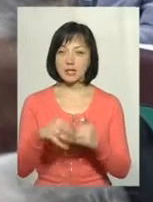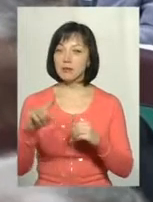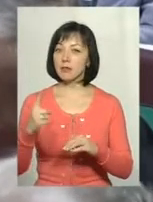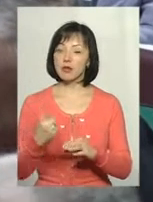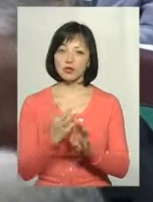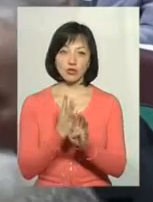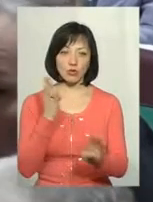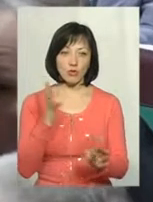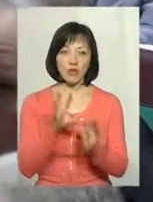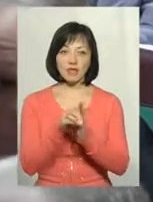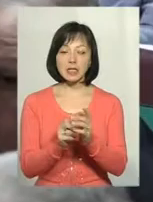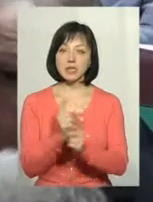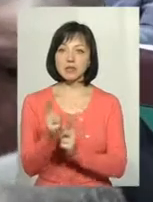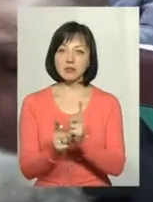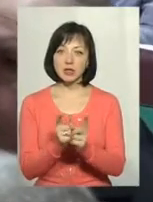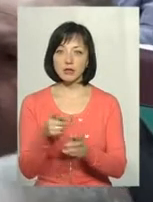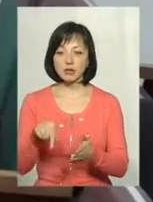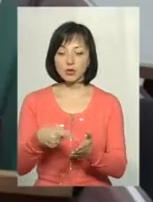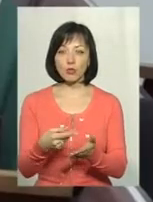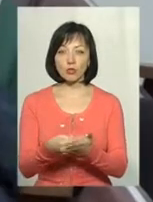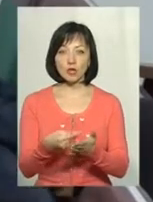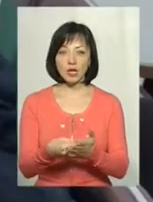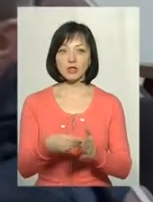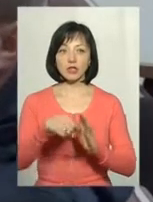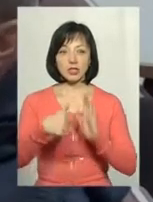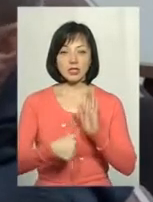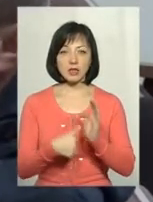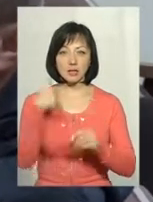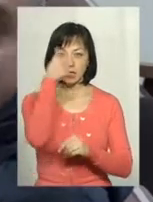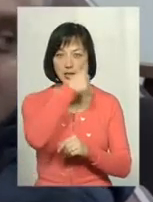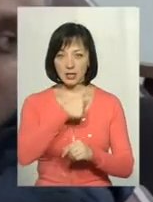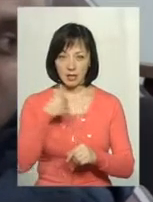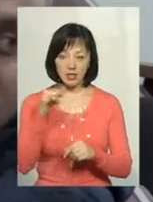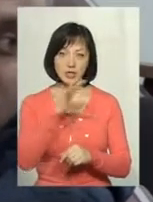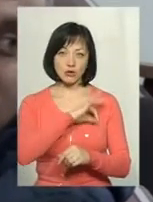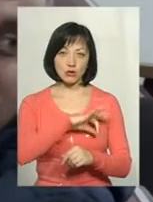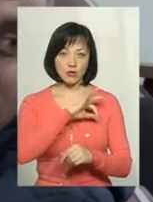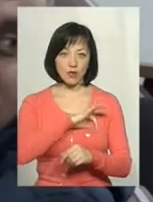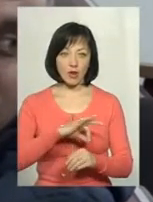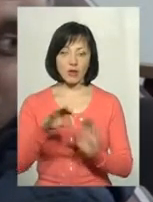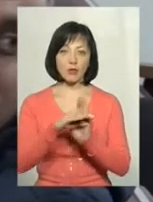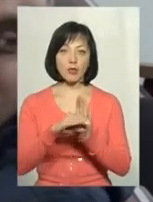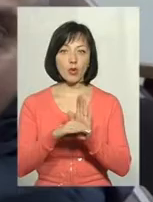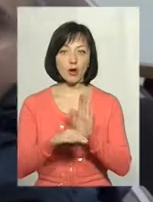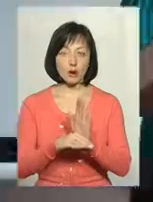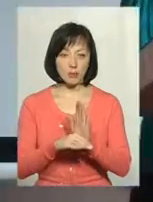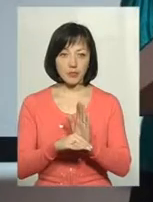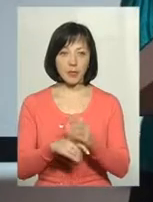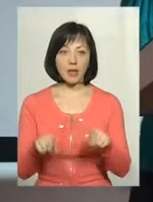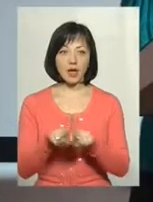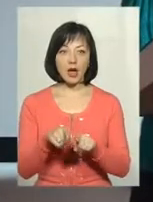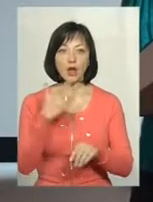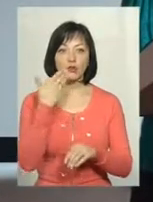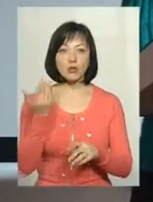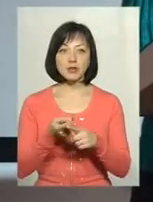першочергових, зокрема, внесення змін до міського бюджету на 2016 рік та застосування програмно-цільового методу. Доповідь з